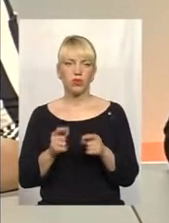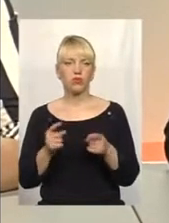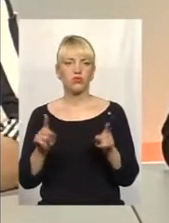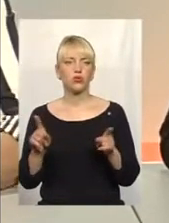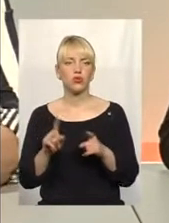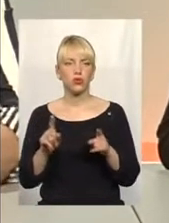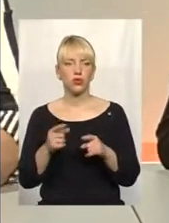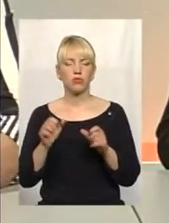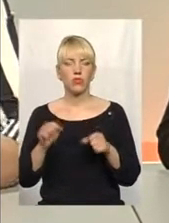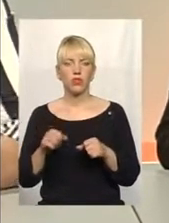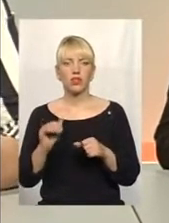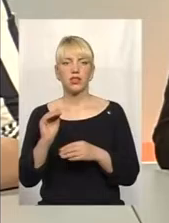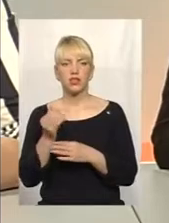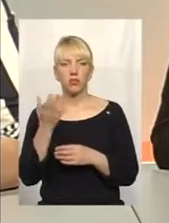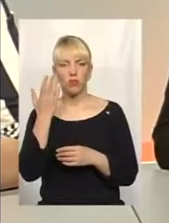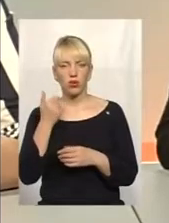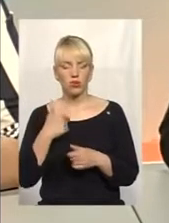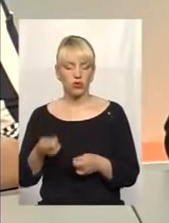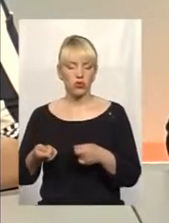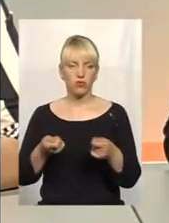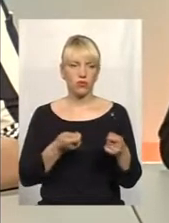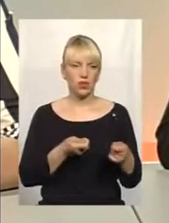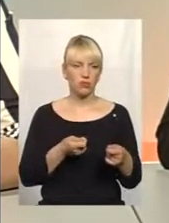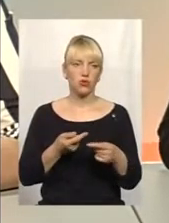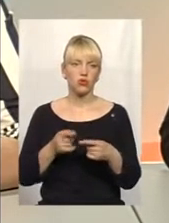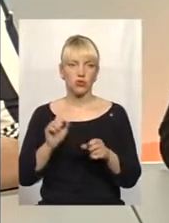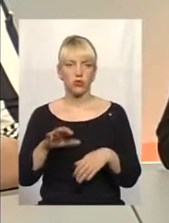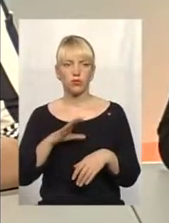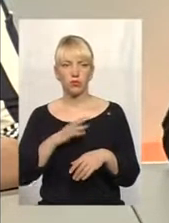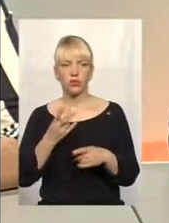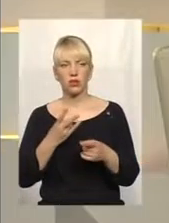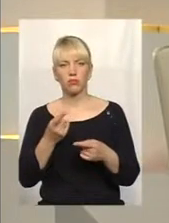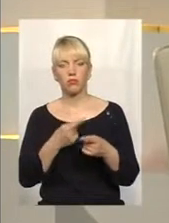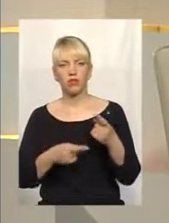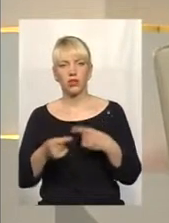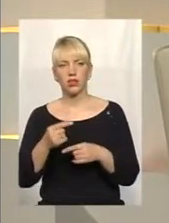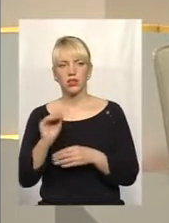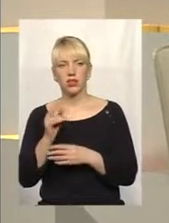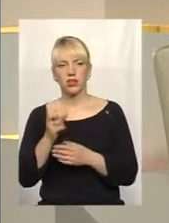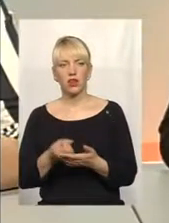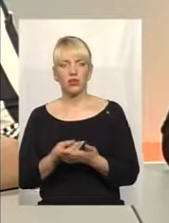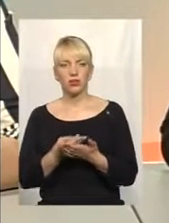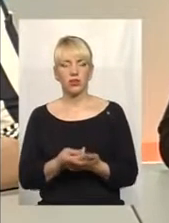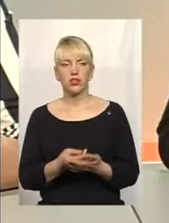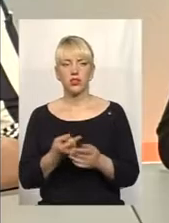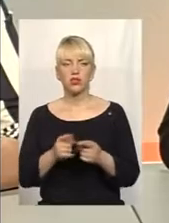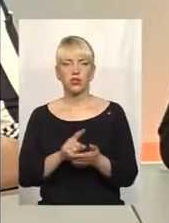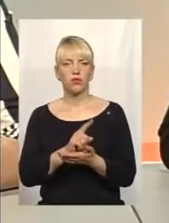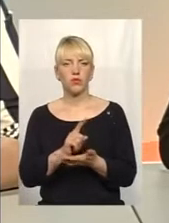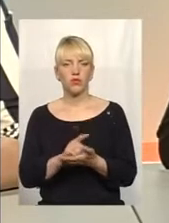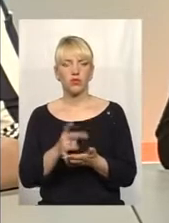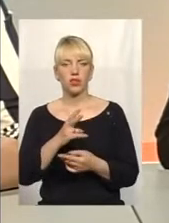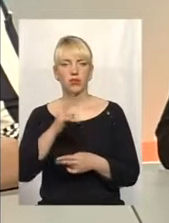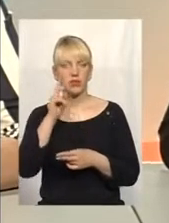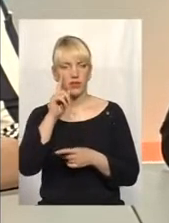можна дитину, поки ми довеземо на оздоровлення, то вже, власне, потрібно повертати на госпіталізацію. Так, це обов'язково звертати